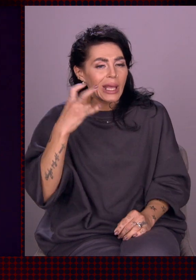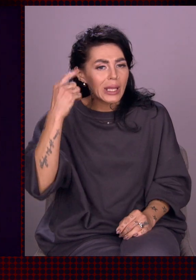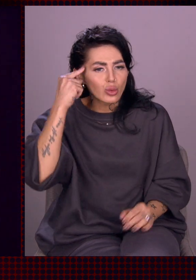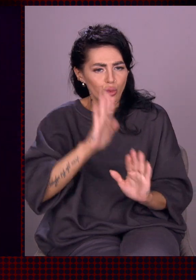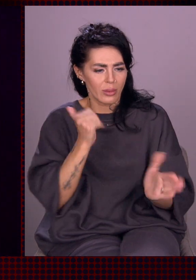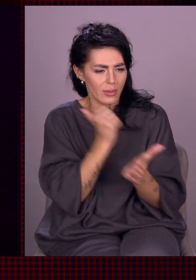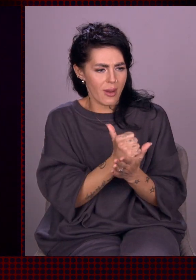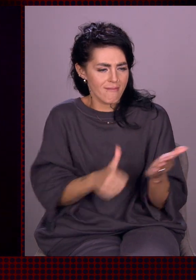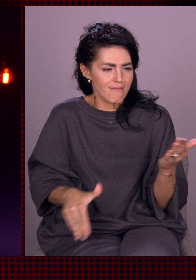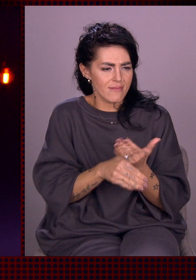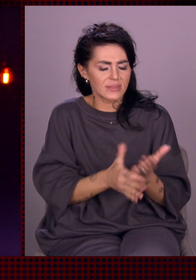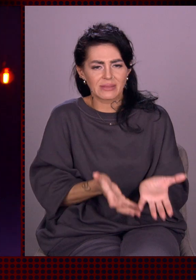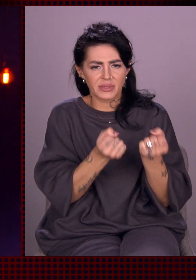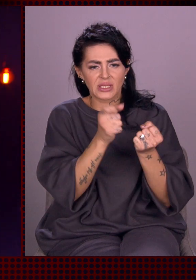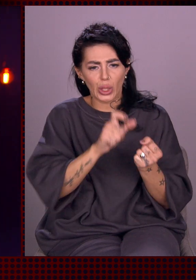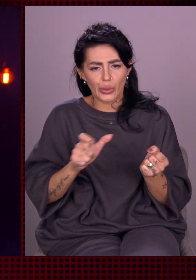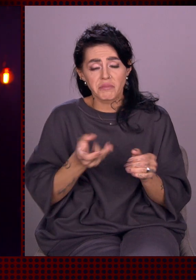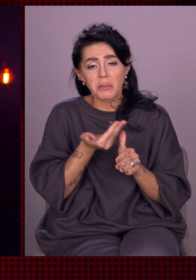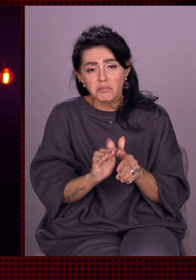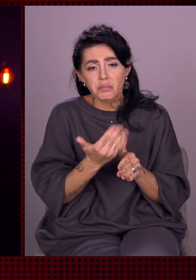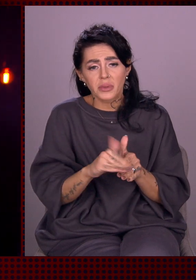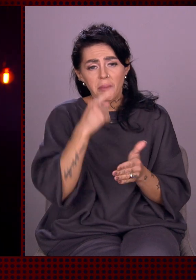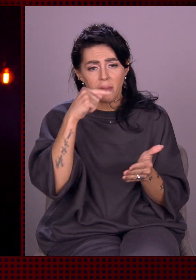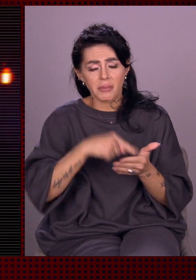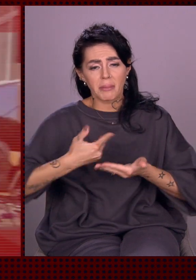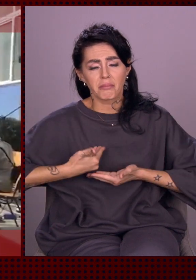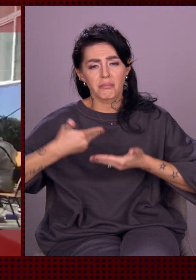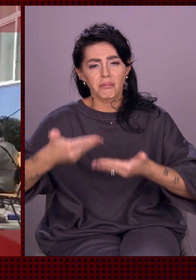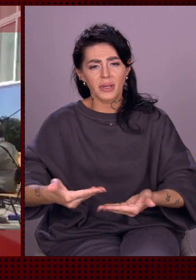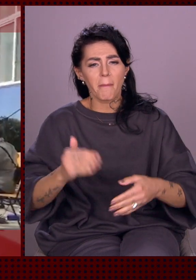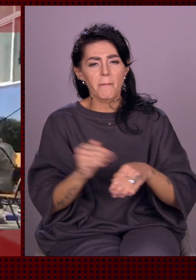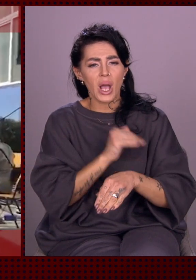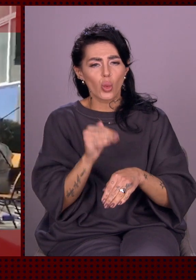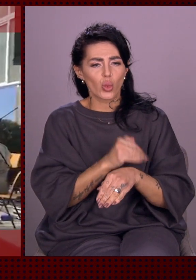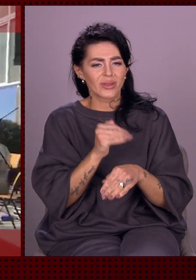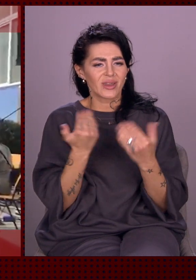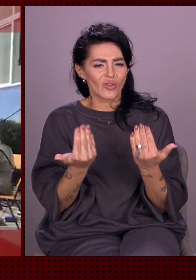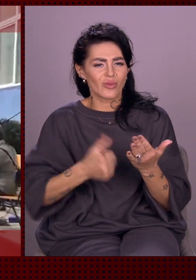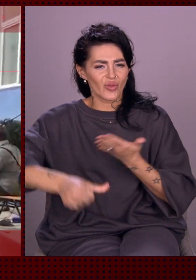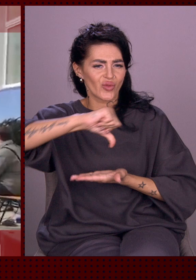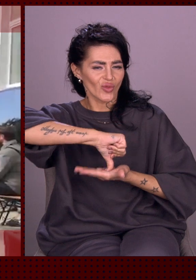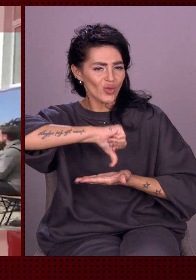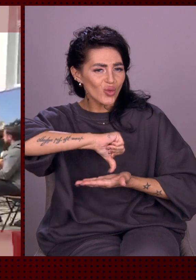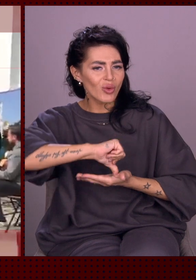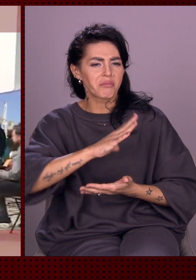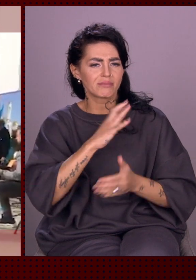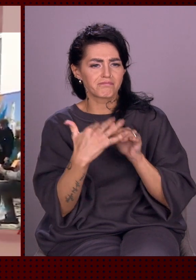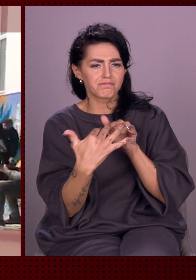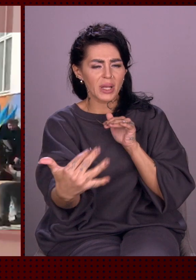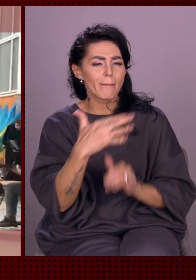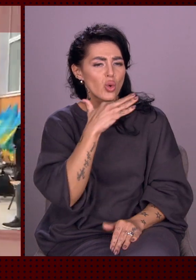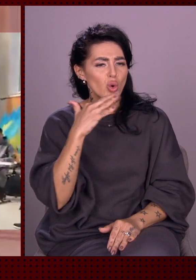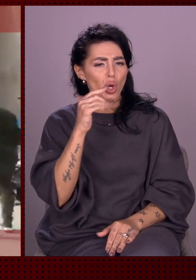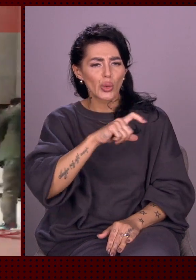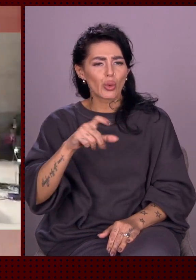Але поступово, мене запросили на перший мій благодійний виступ, де було багато біженців,